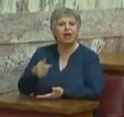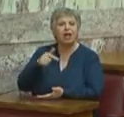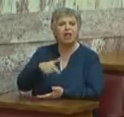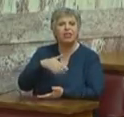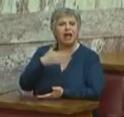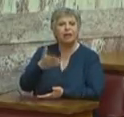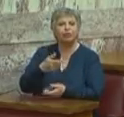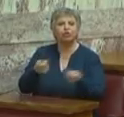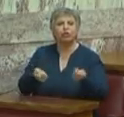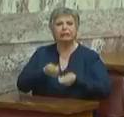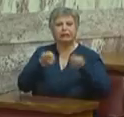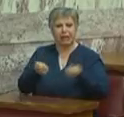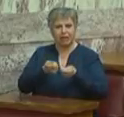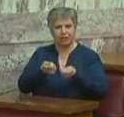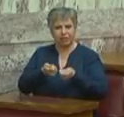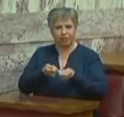στα καλά καθούμενα.